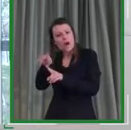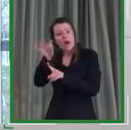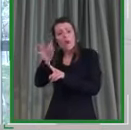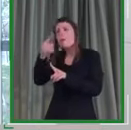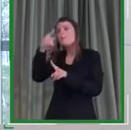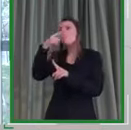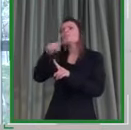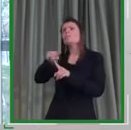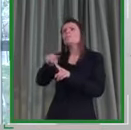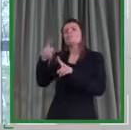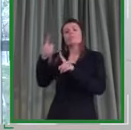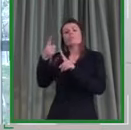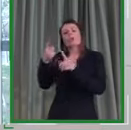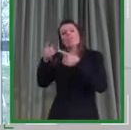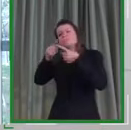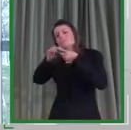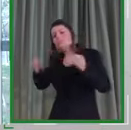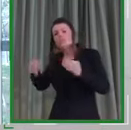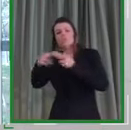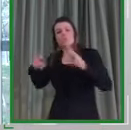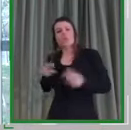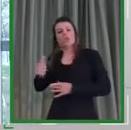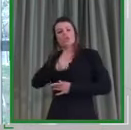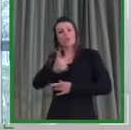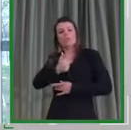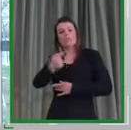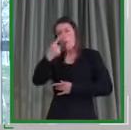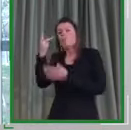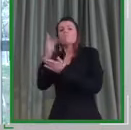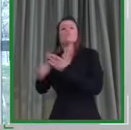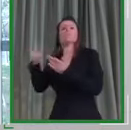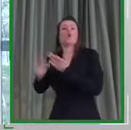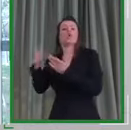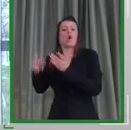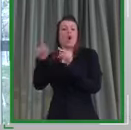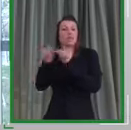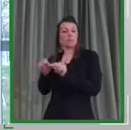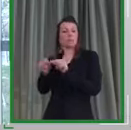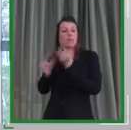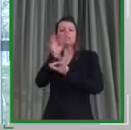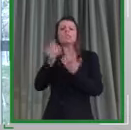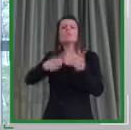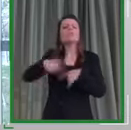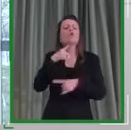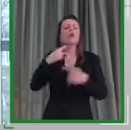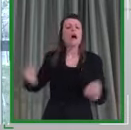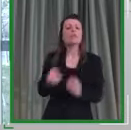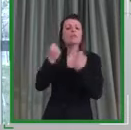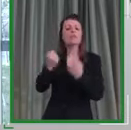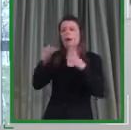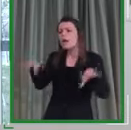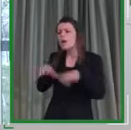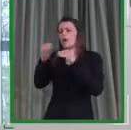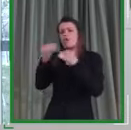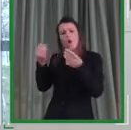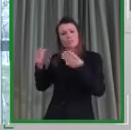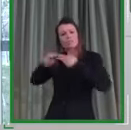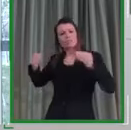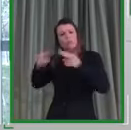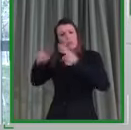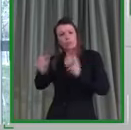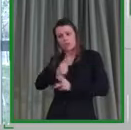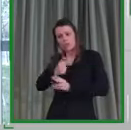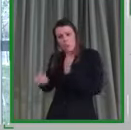di protezione individuale cia finanzieremo anche le attività che cominciano a produrre questi dispositivi